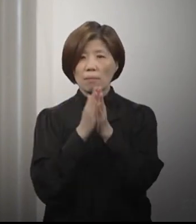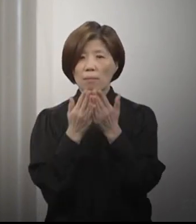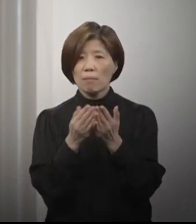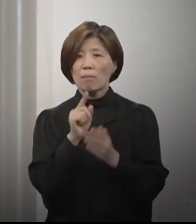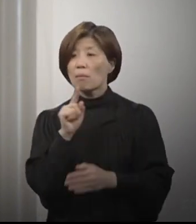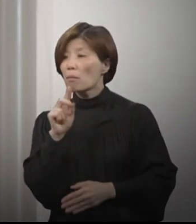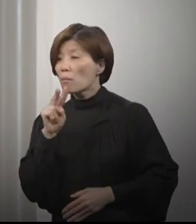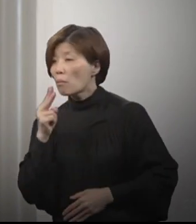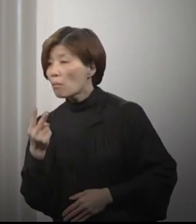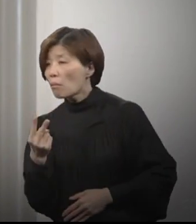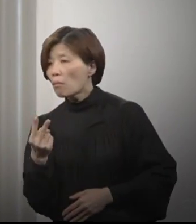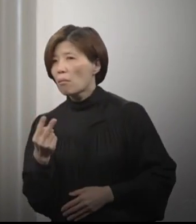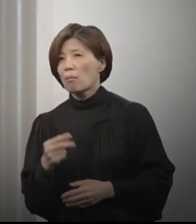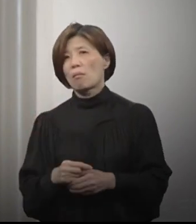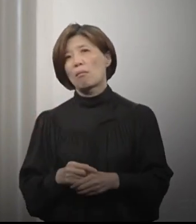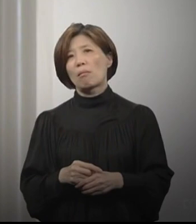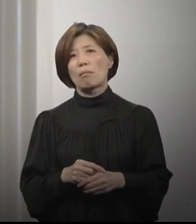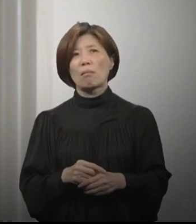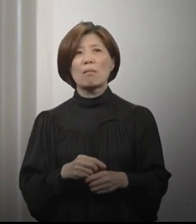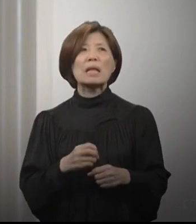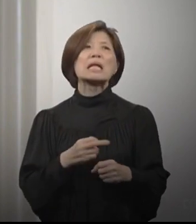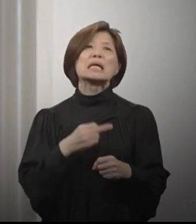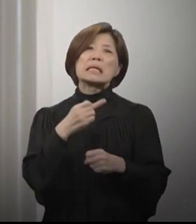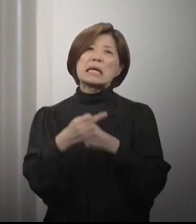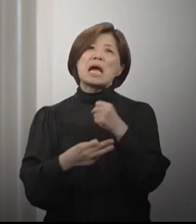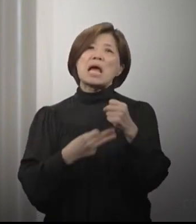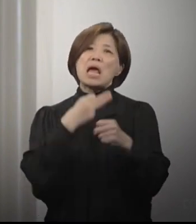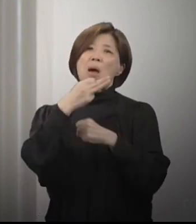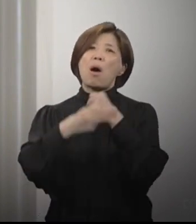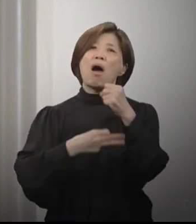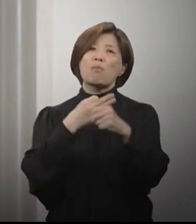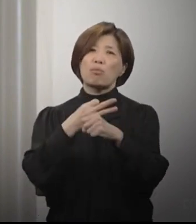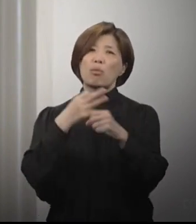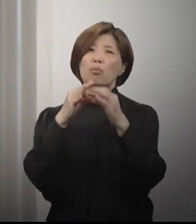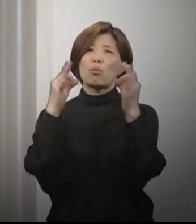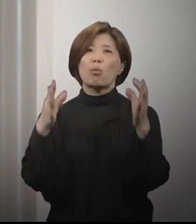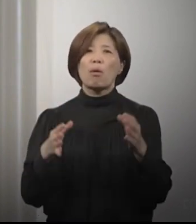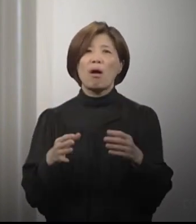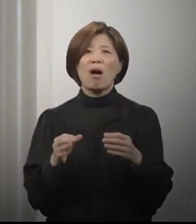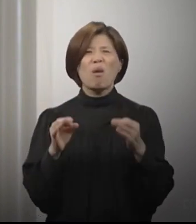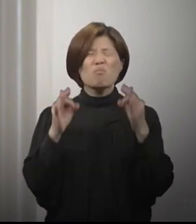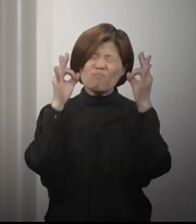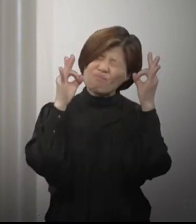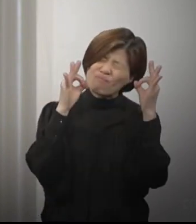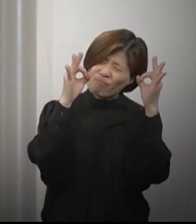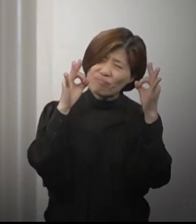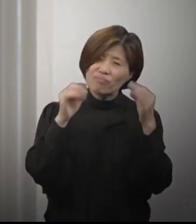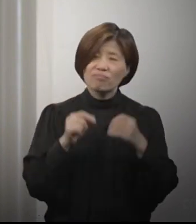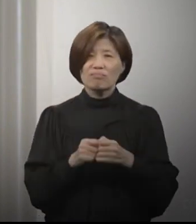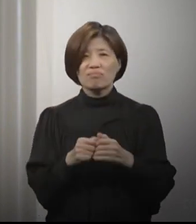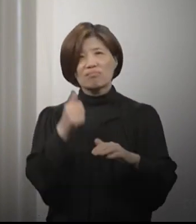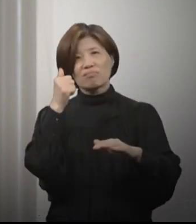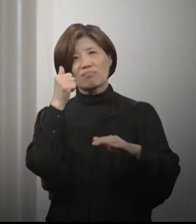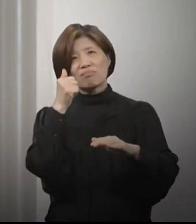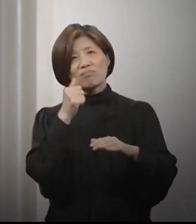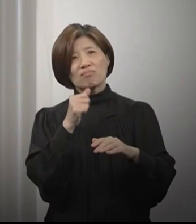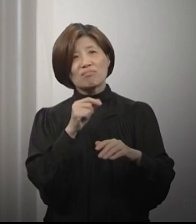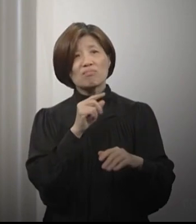위해 13년간 헌신하시고 마지막 요한 묵시록을 출간하신